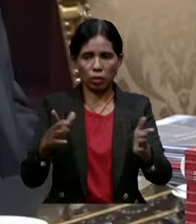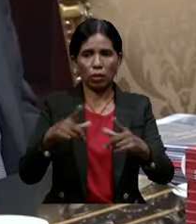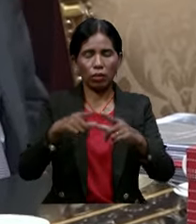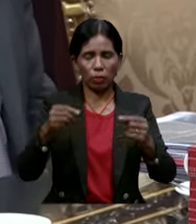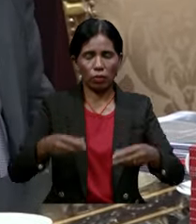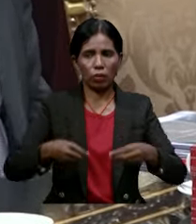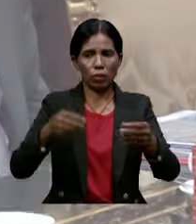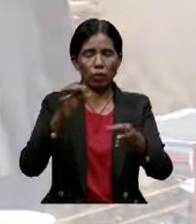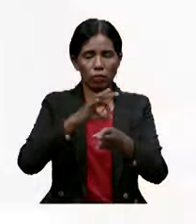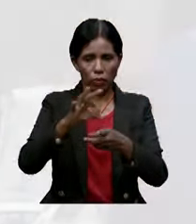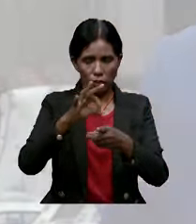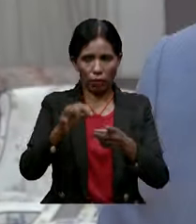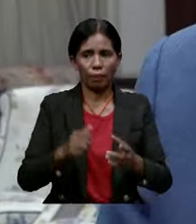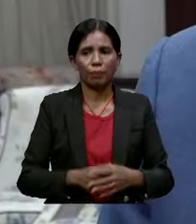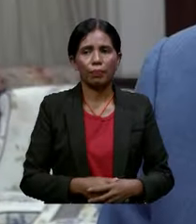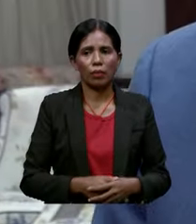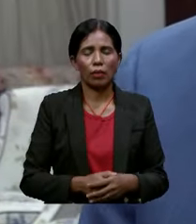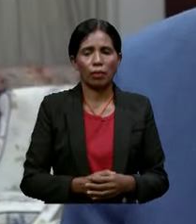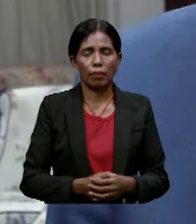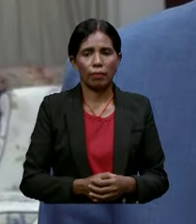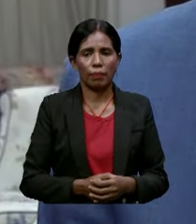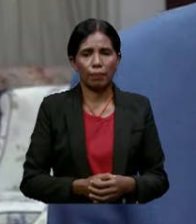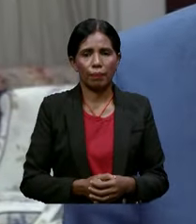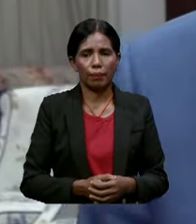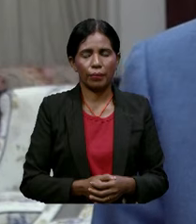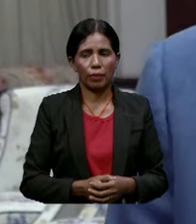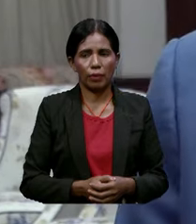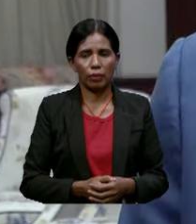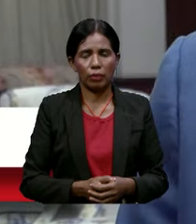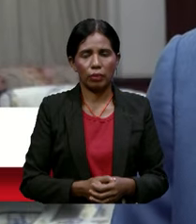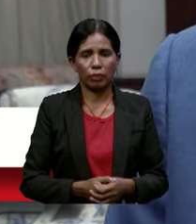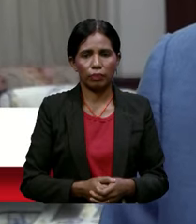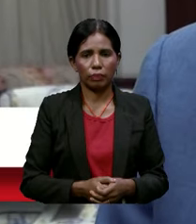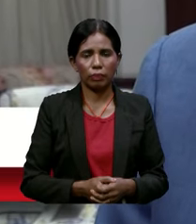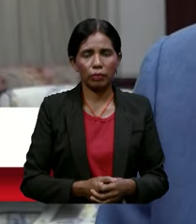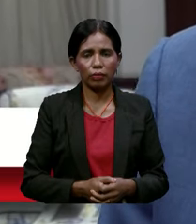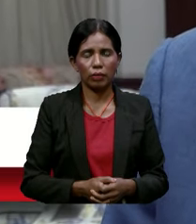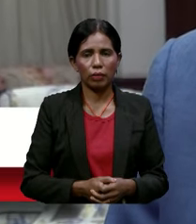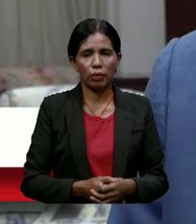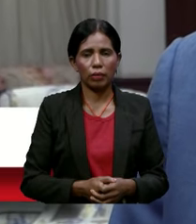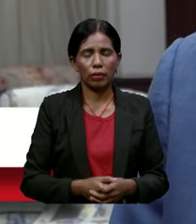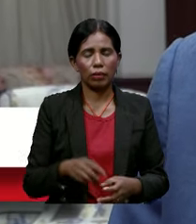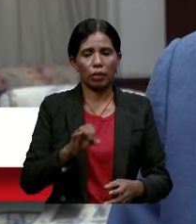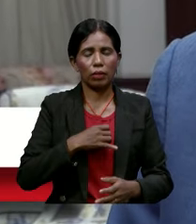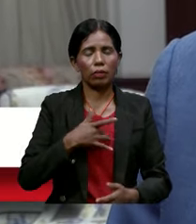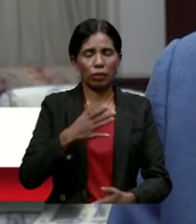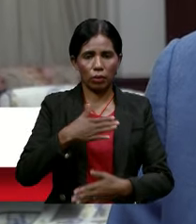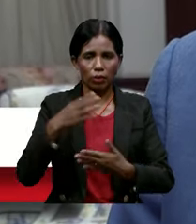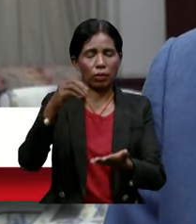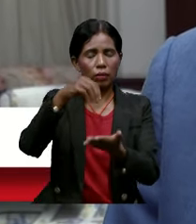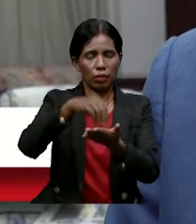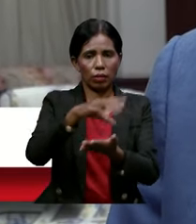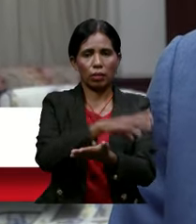fo na formação and we'd like to continue to strengthen our cooperation so in this context the investment